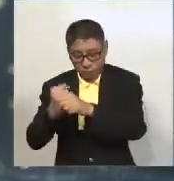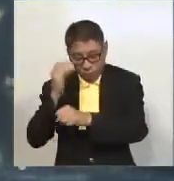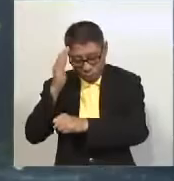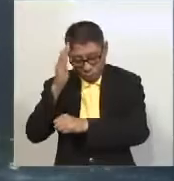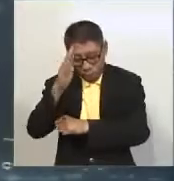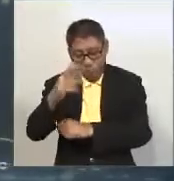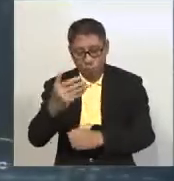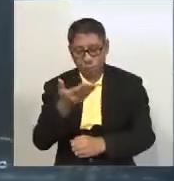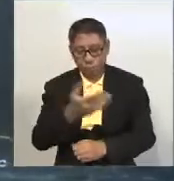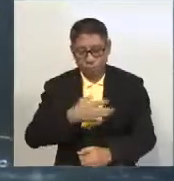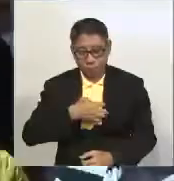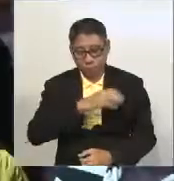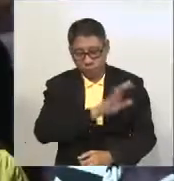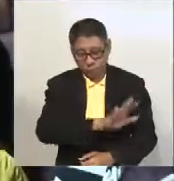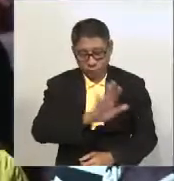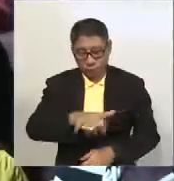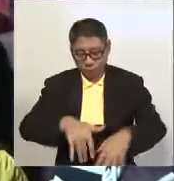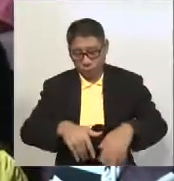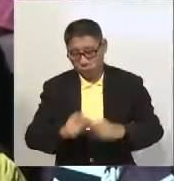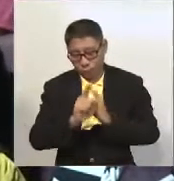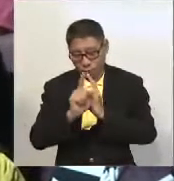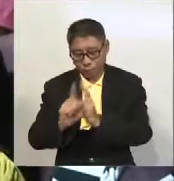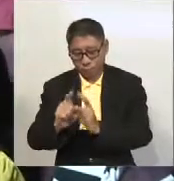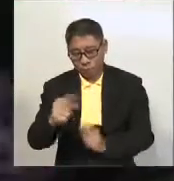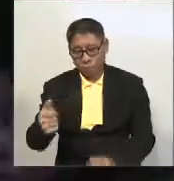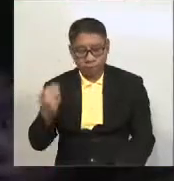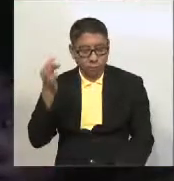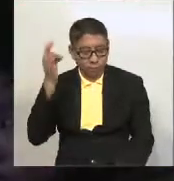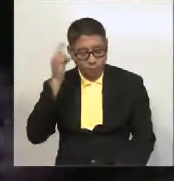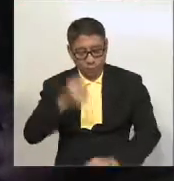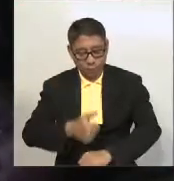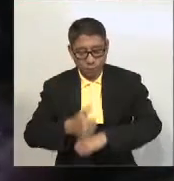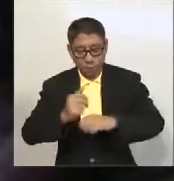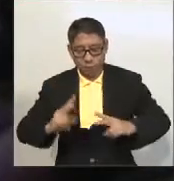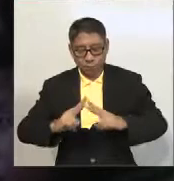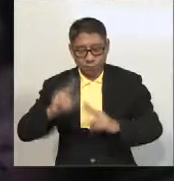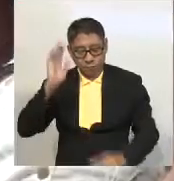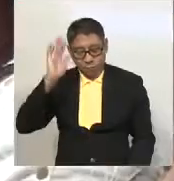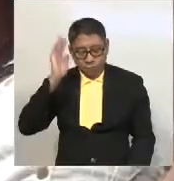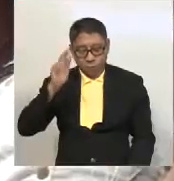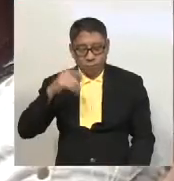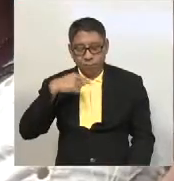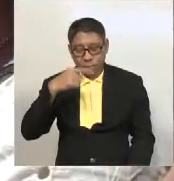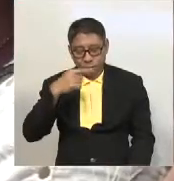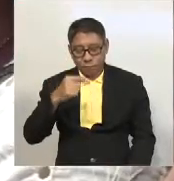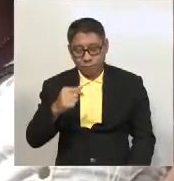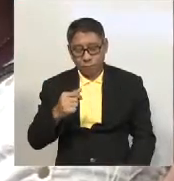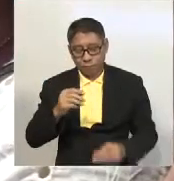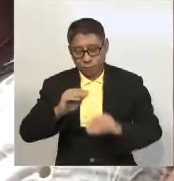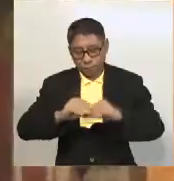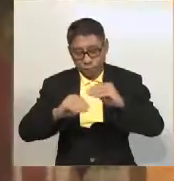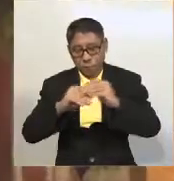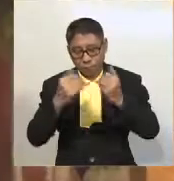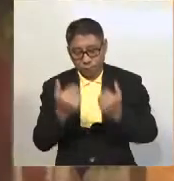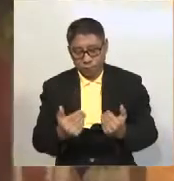คะจึงขอฝากให้ประชาชนเนี่ยช่วยกันติดตามหน่อยไปฟังเสียงท่านอธิบดีกรมประชาสัมพันธ์กล่าวทิ้งท้ายกับเรื่องของโครง